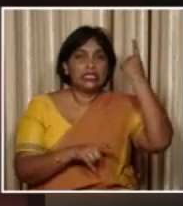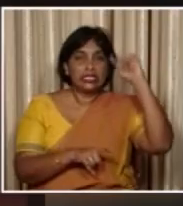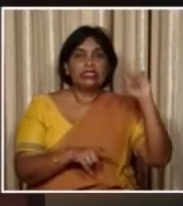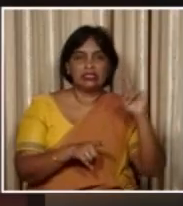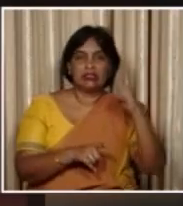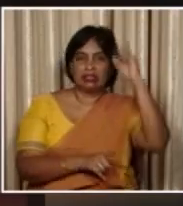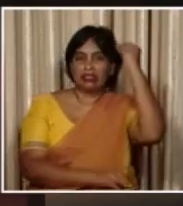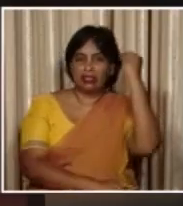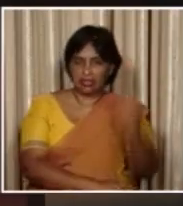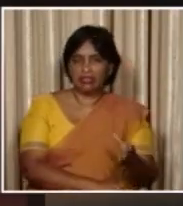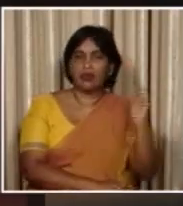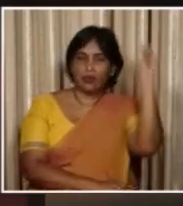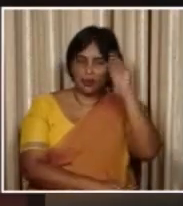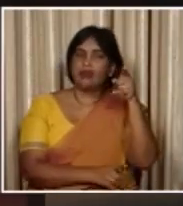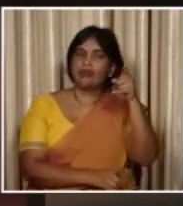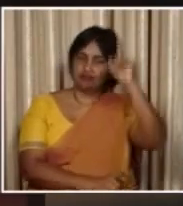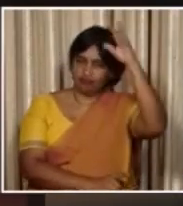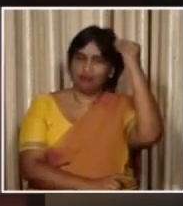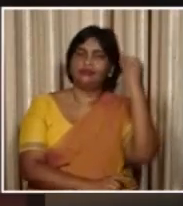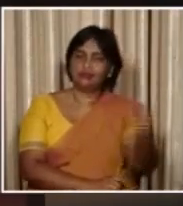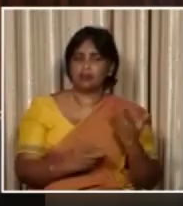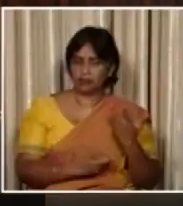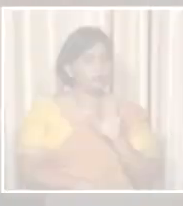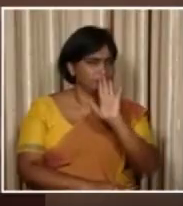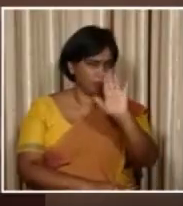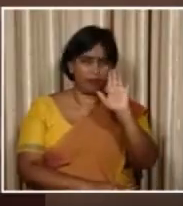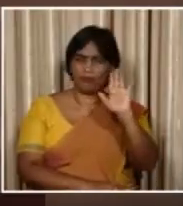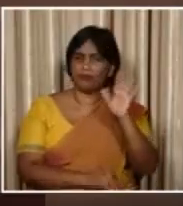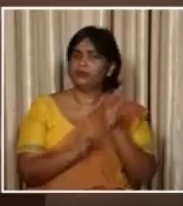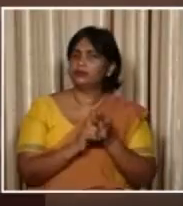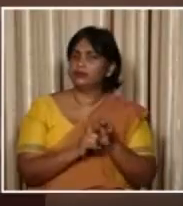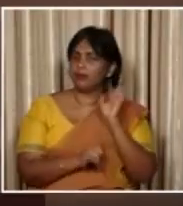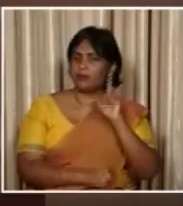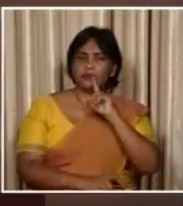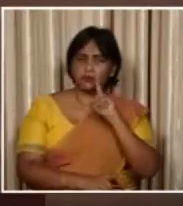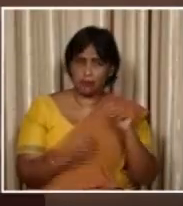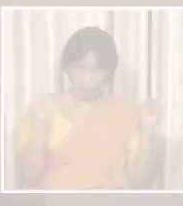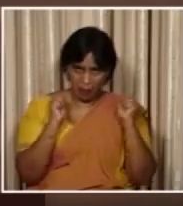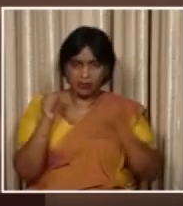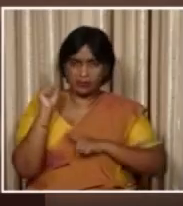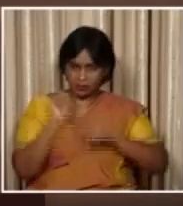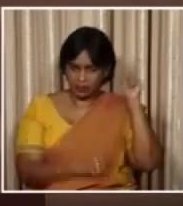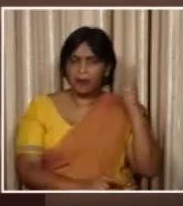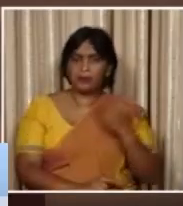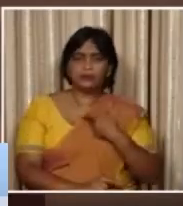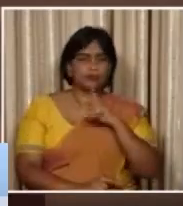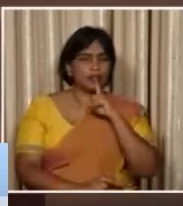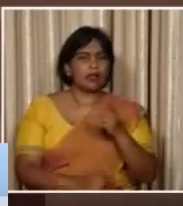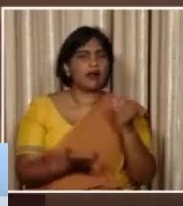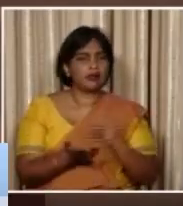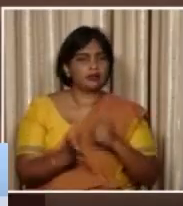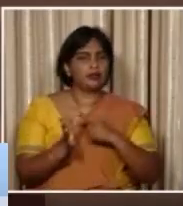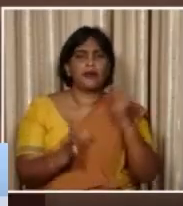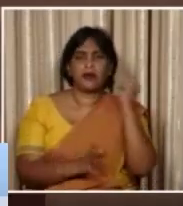අත්තුණා. ළඟදීම මේ අයගේ තිරණම නිර්මාණය වෙනවා. එතුමා ජනාධිපතිතුමාගෙන් අහනවා බයද යන්නේ කියලා. මං හිතන්නේ ඕකම ඇහුව අඳු